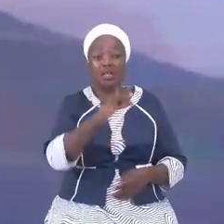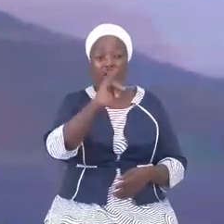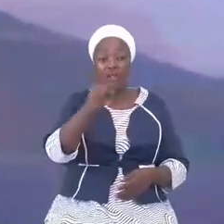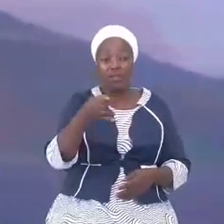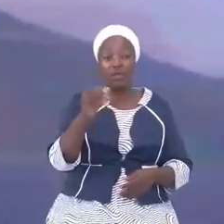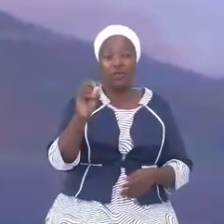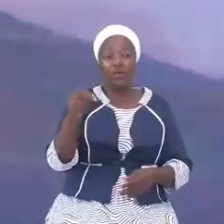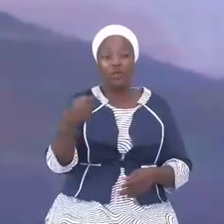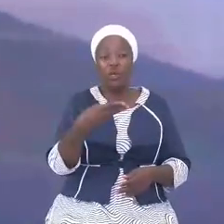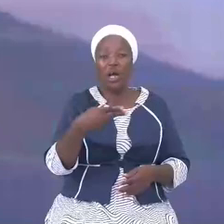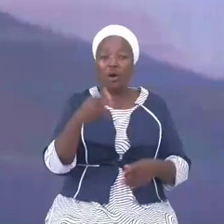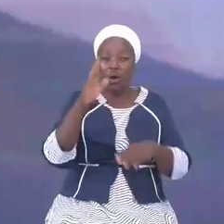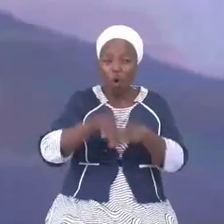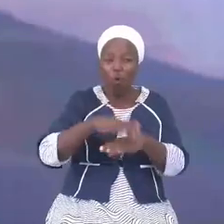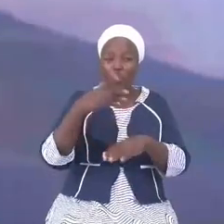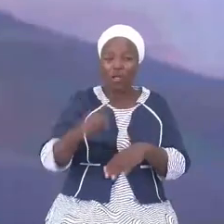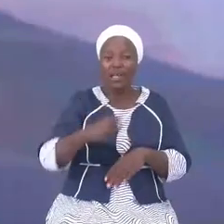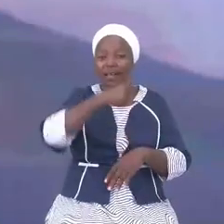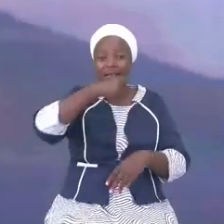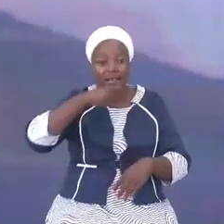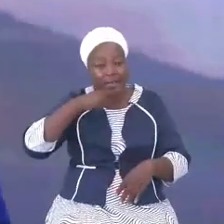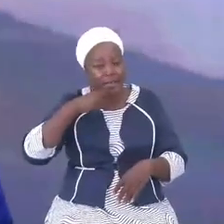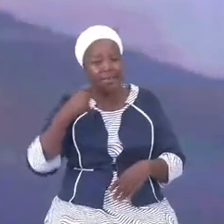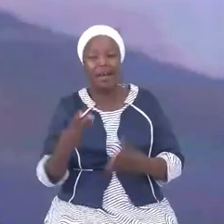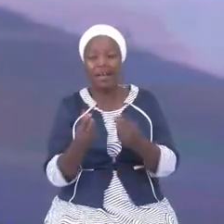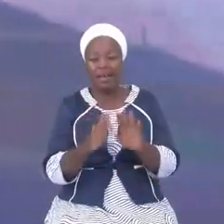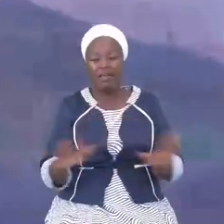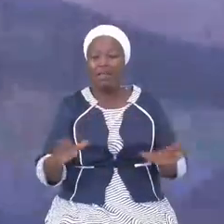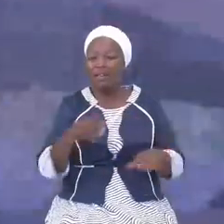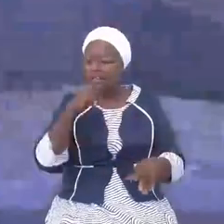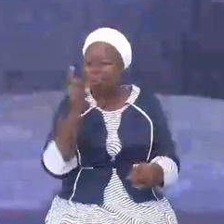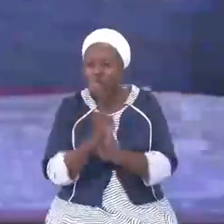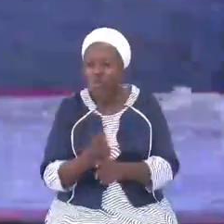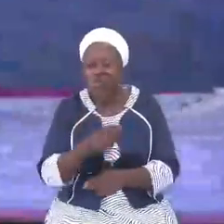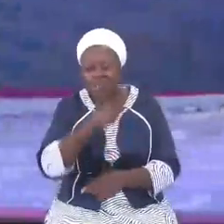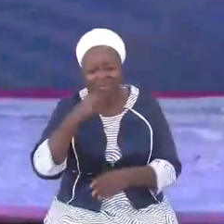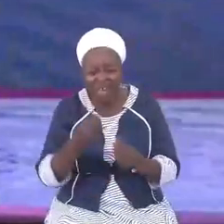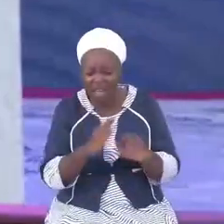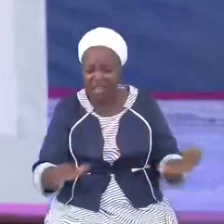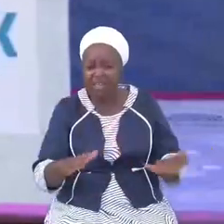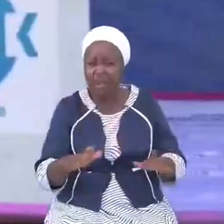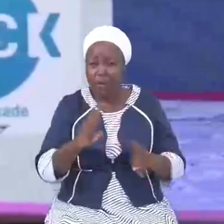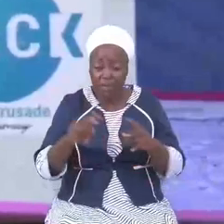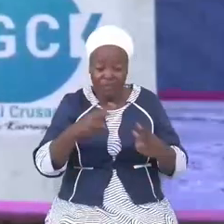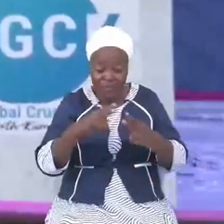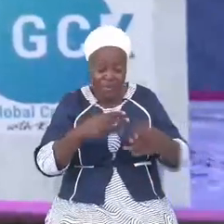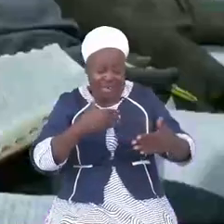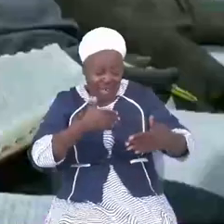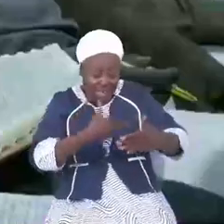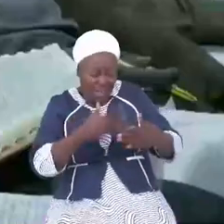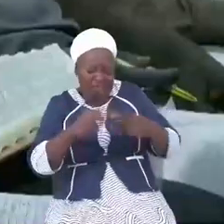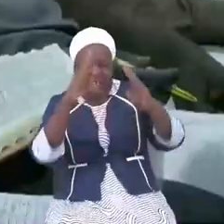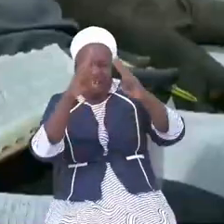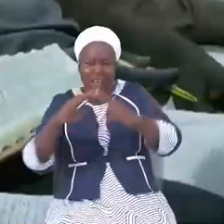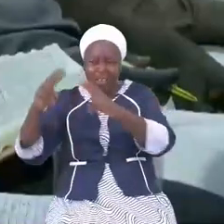terre. Pas seulement la terre sèche, mais proche de la ville de Ninive.